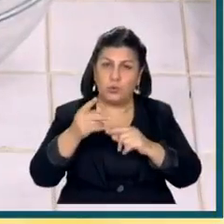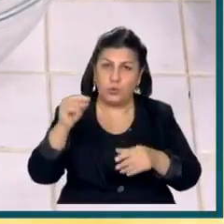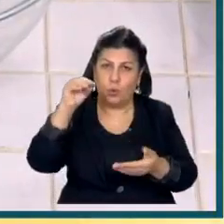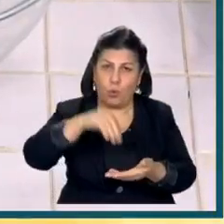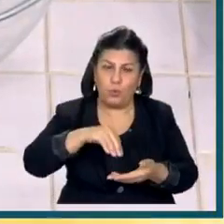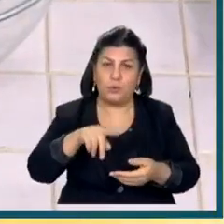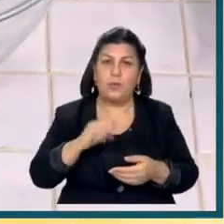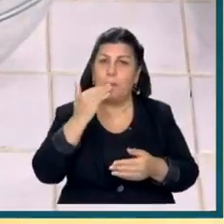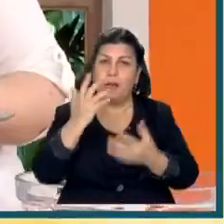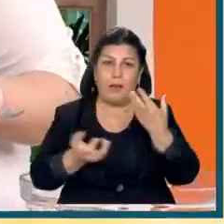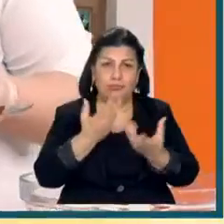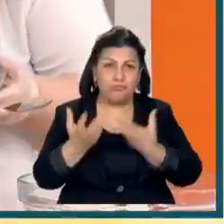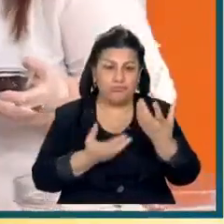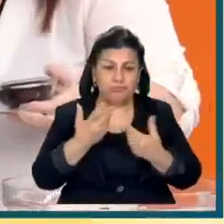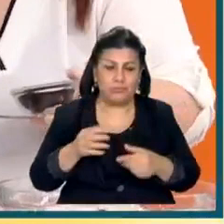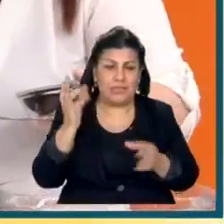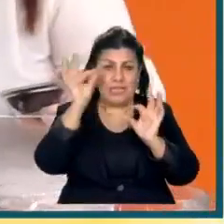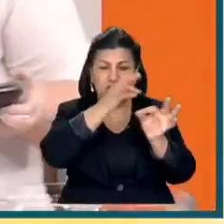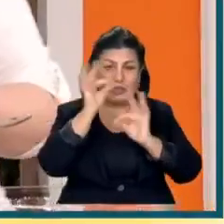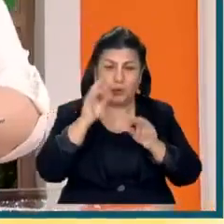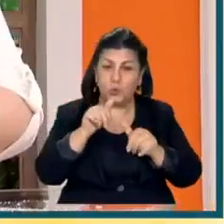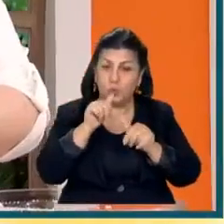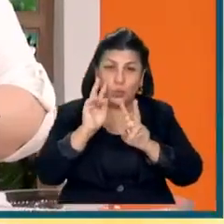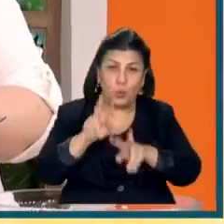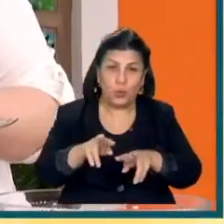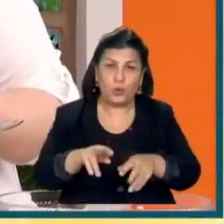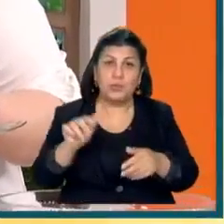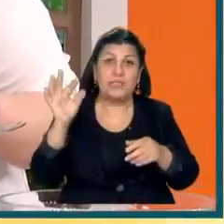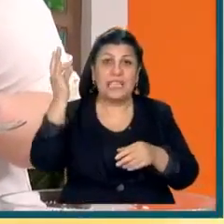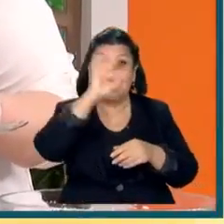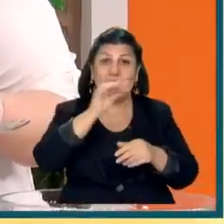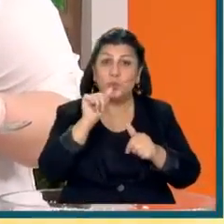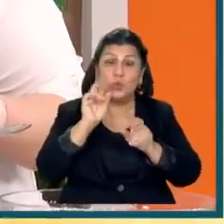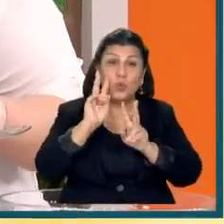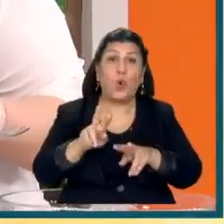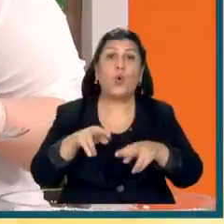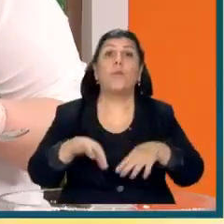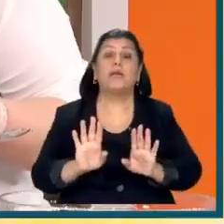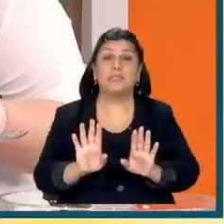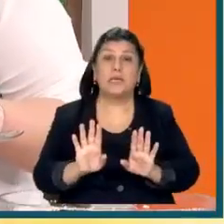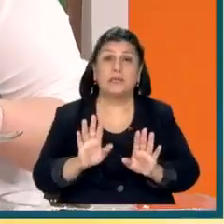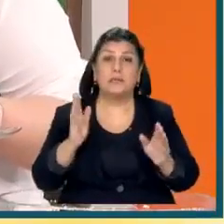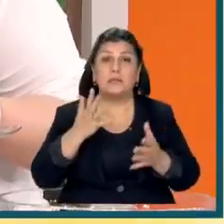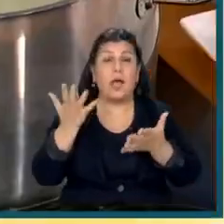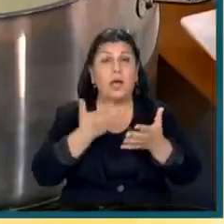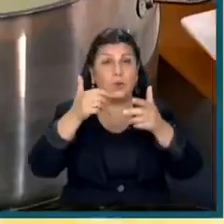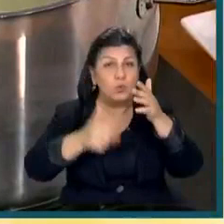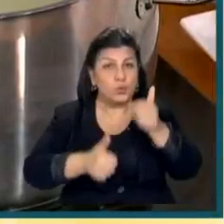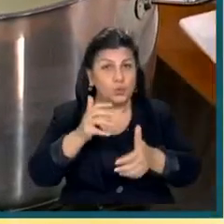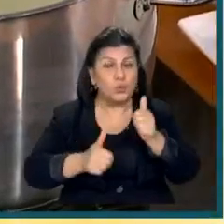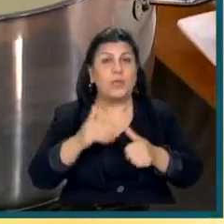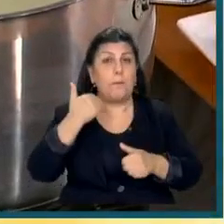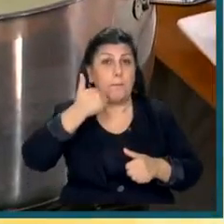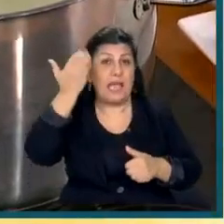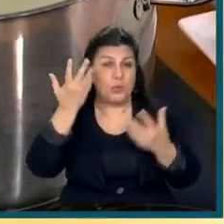peynirimizi kaynadı Bu arada gayet yeşil suyu görüyoruz Eğer ki bu kadar yeşil su görmezsek Hani daha sütlü beyaz